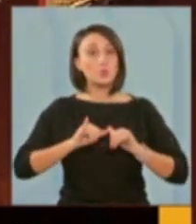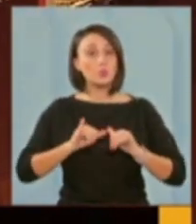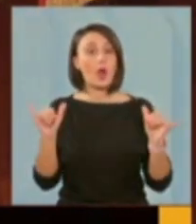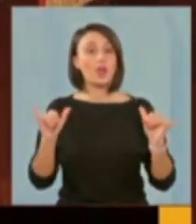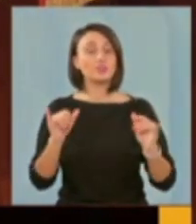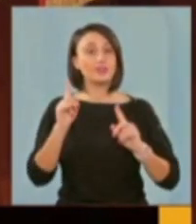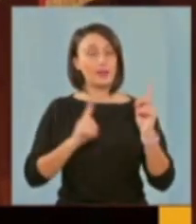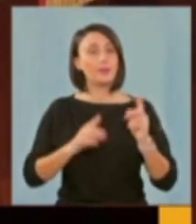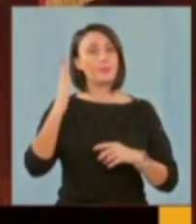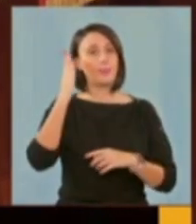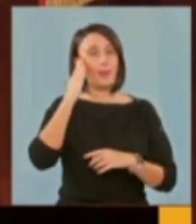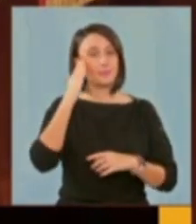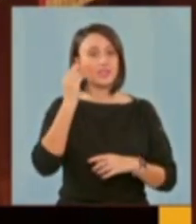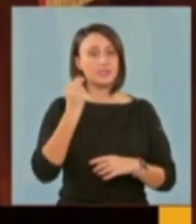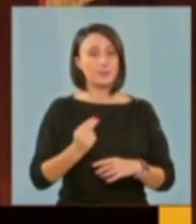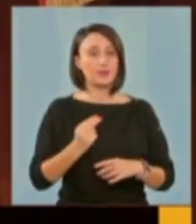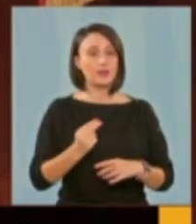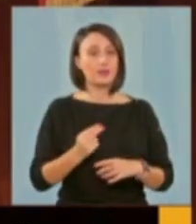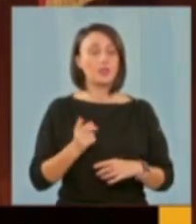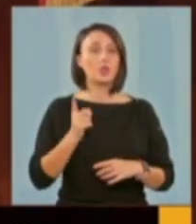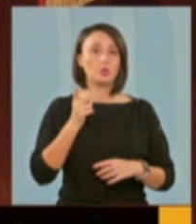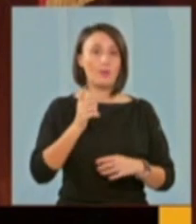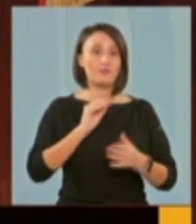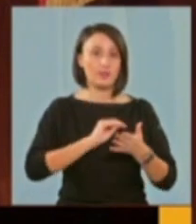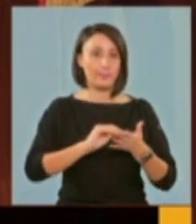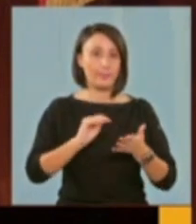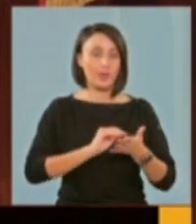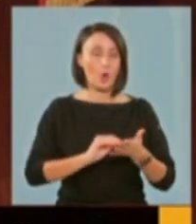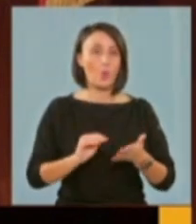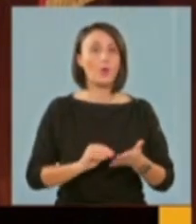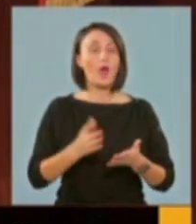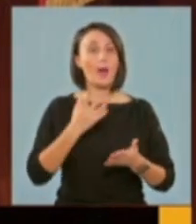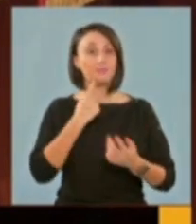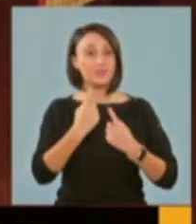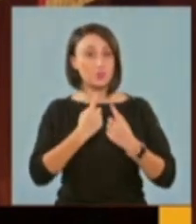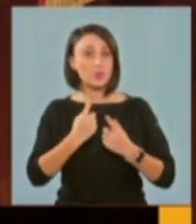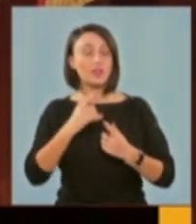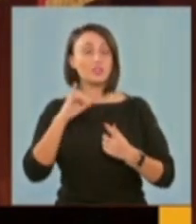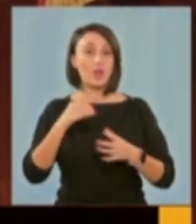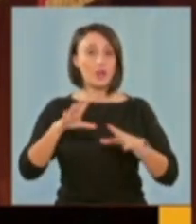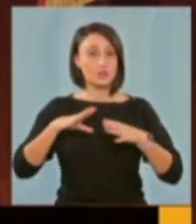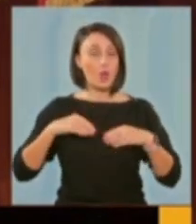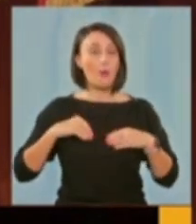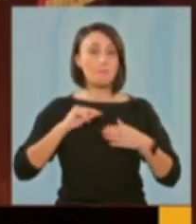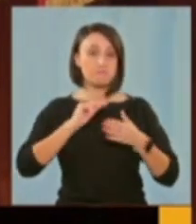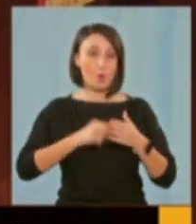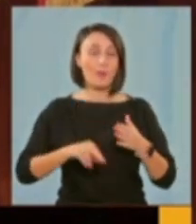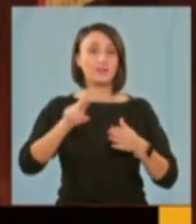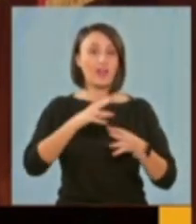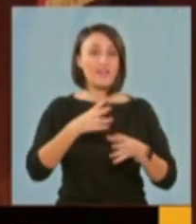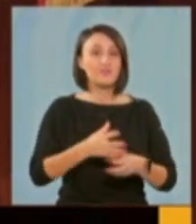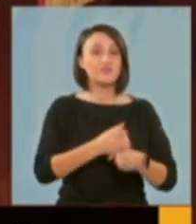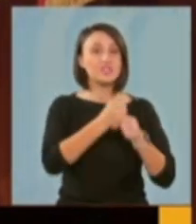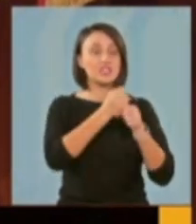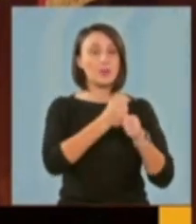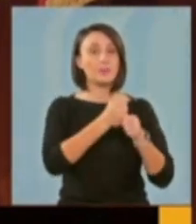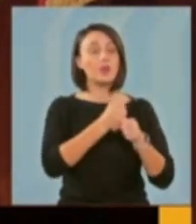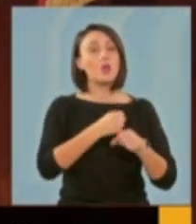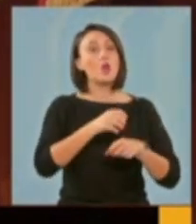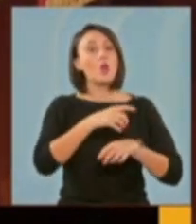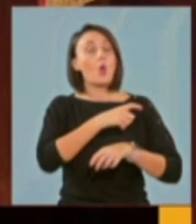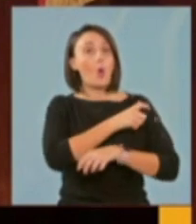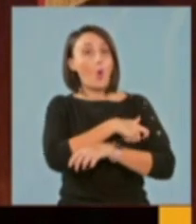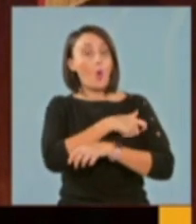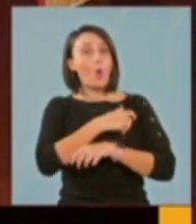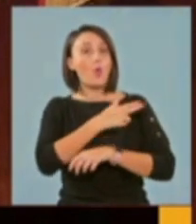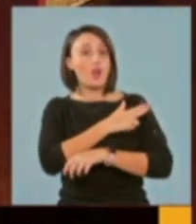cu domnul ministru Curaj, dacă mi-aduc bine aminte atunci, la dumneavoastră în birou, am discutat și ne-ați aprobat să reînființăm Colegiul